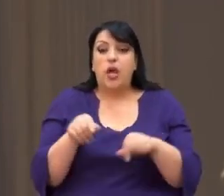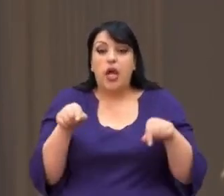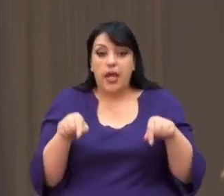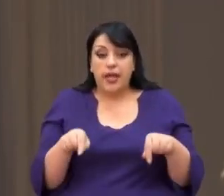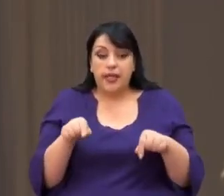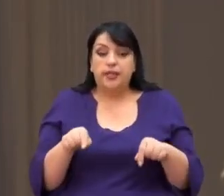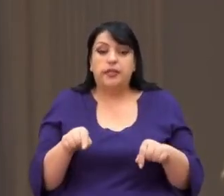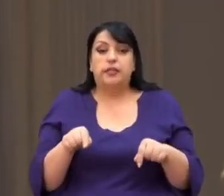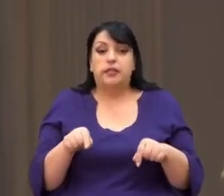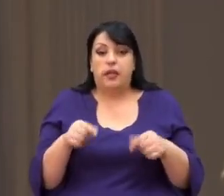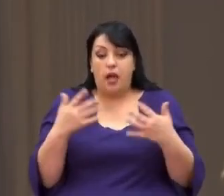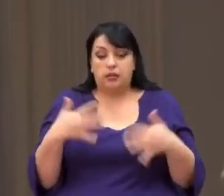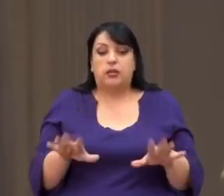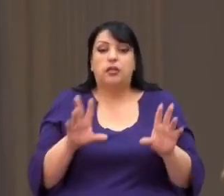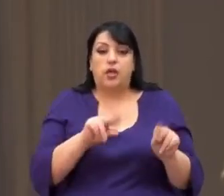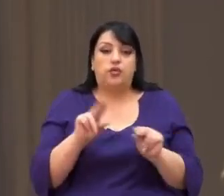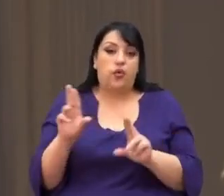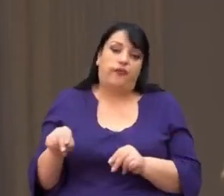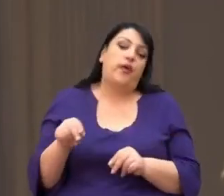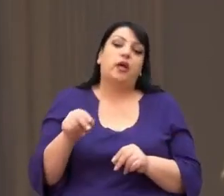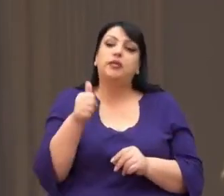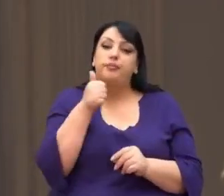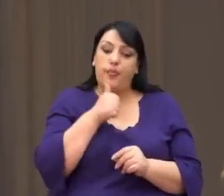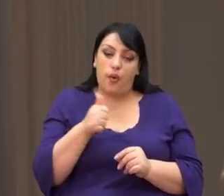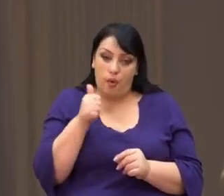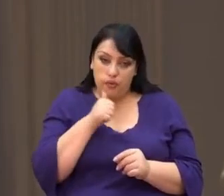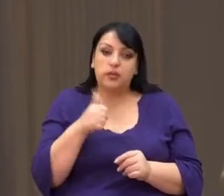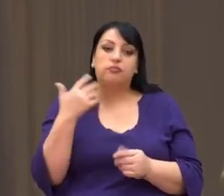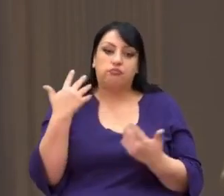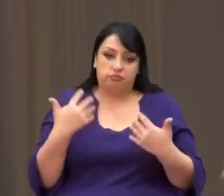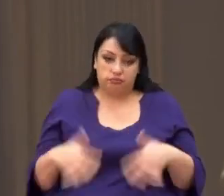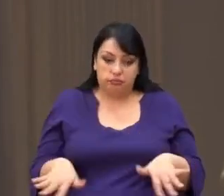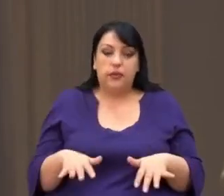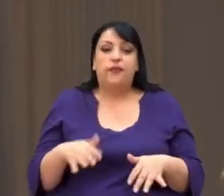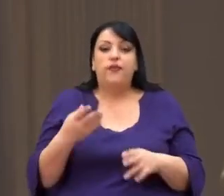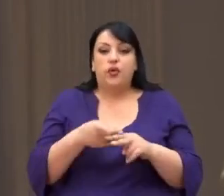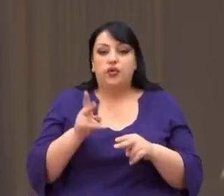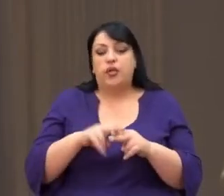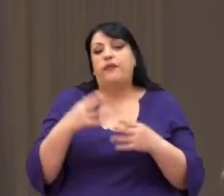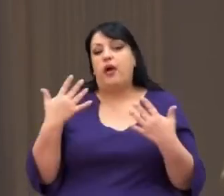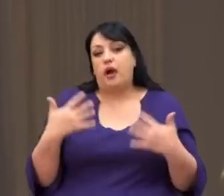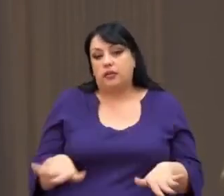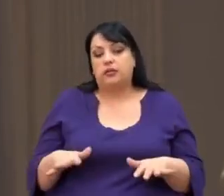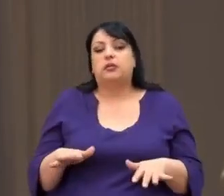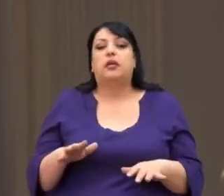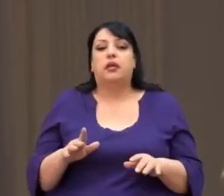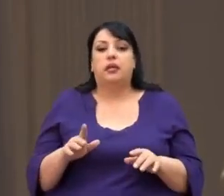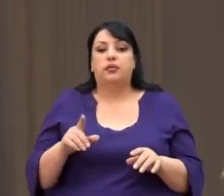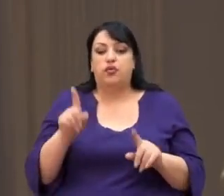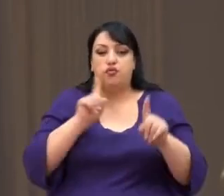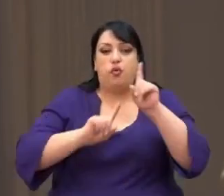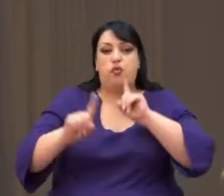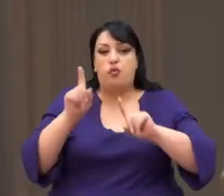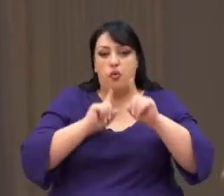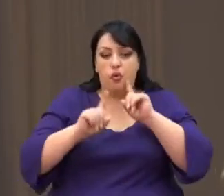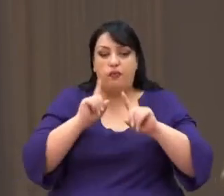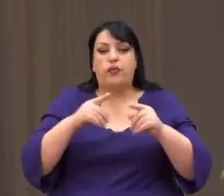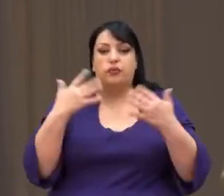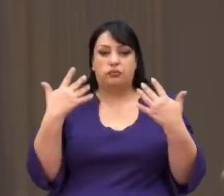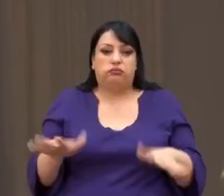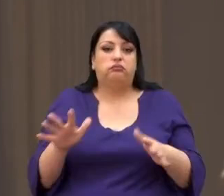դրությամբ հաջողված փորձն է, որովհետև այն հասել է խորհրդարան ազգային ժողով, ժողովրդի